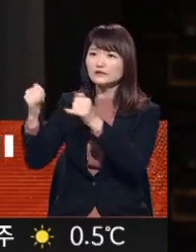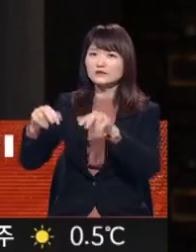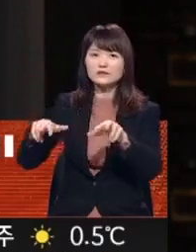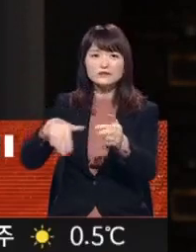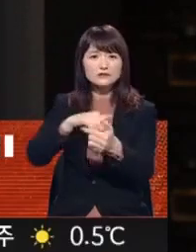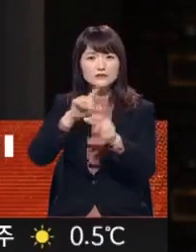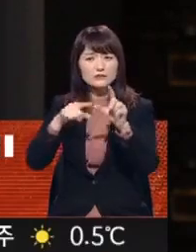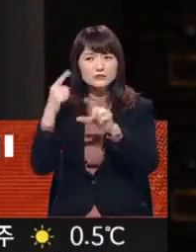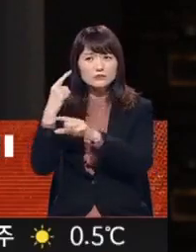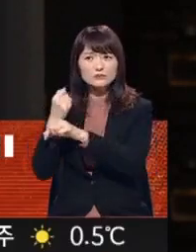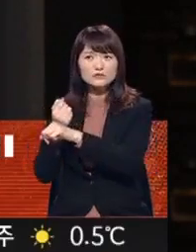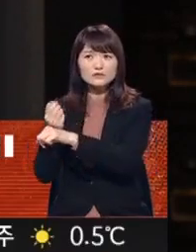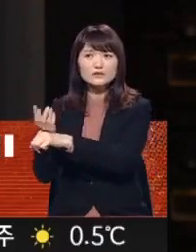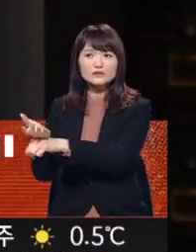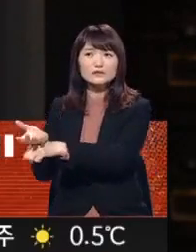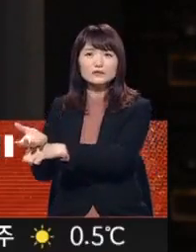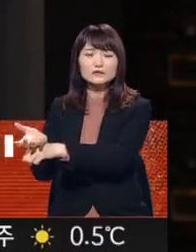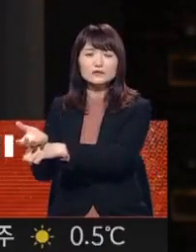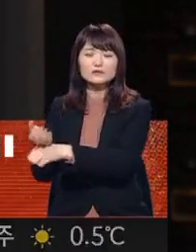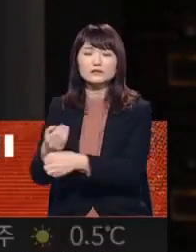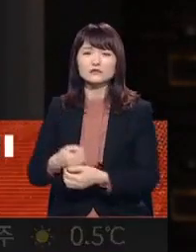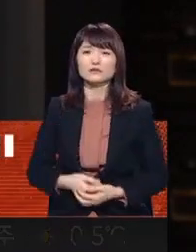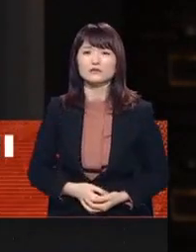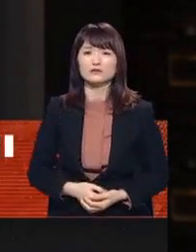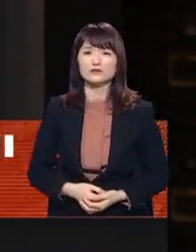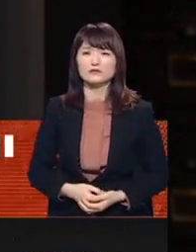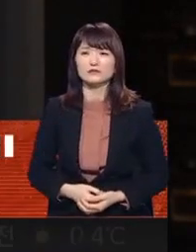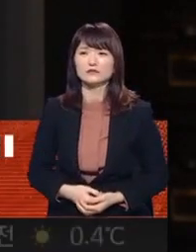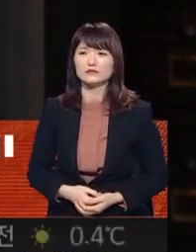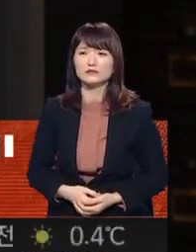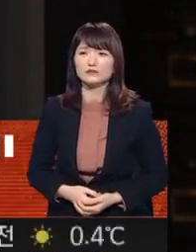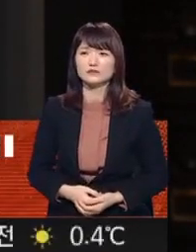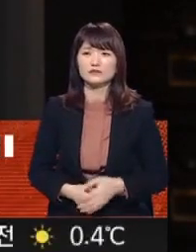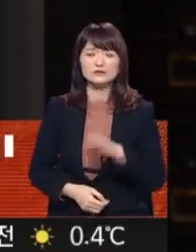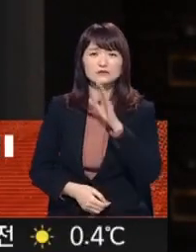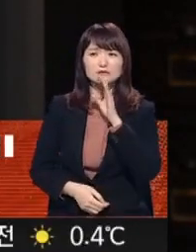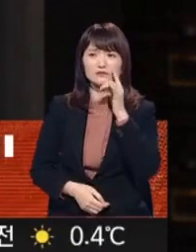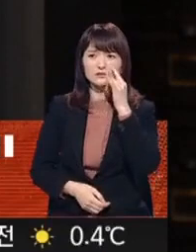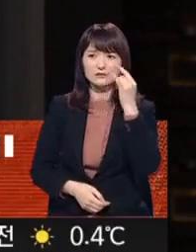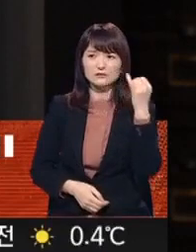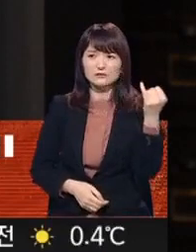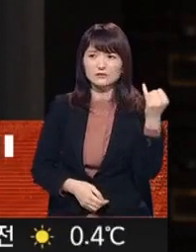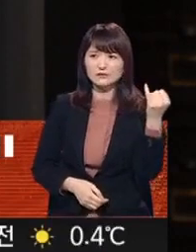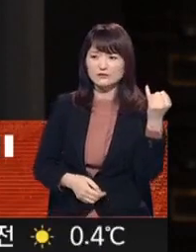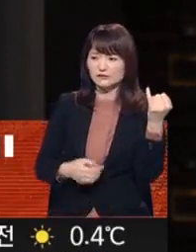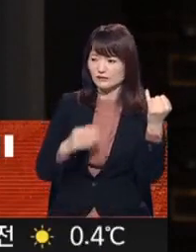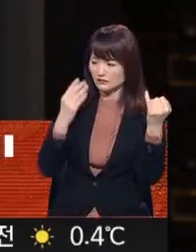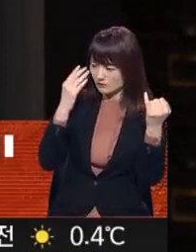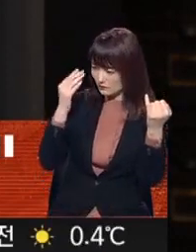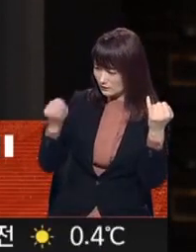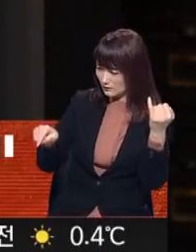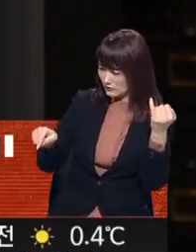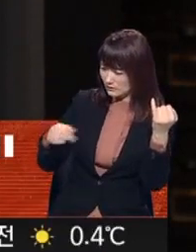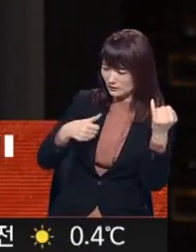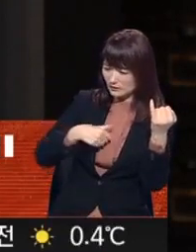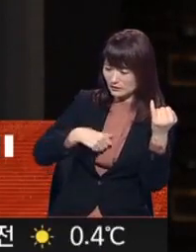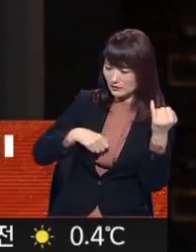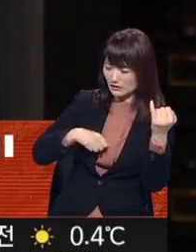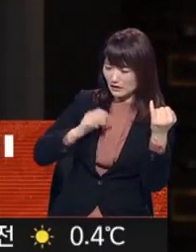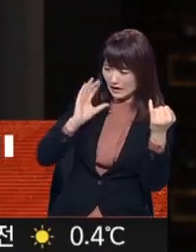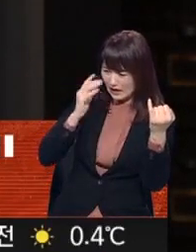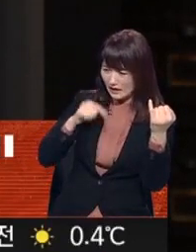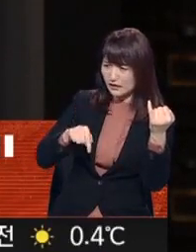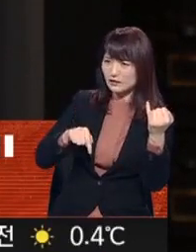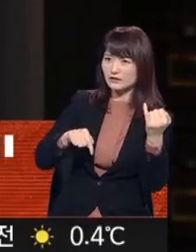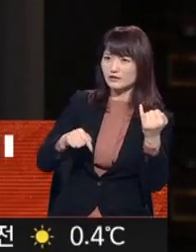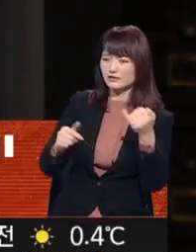상황을 전달을 했다는 거예요 자기 계모한테 그러니까이 친모가이 상황을 보고서 애가 얼마나